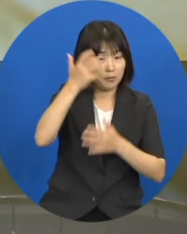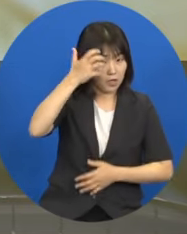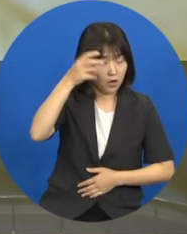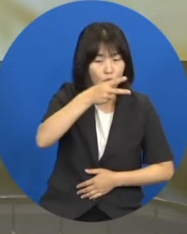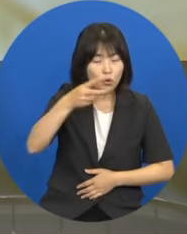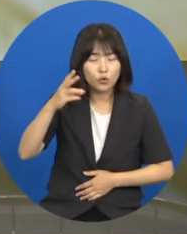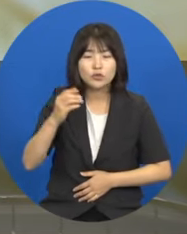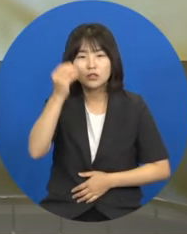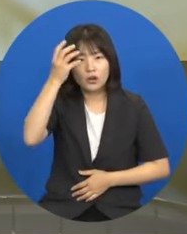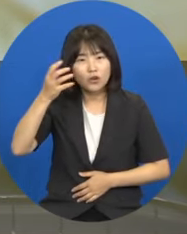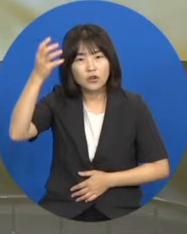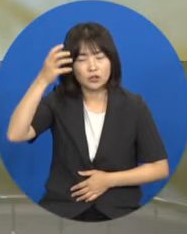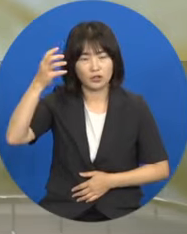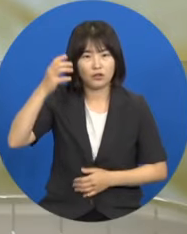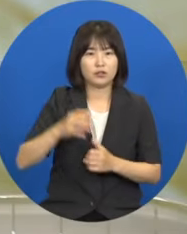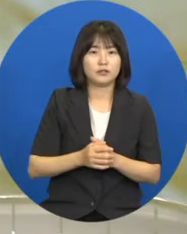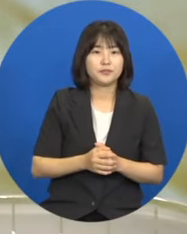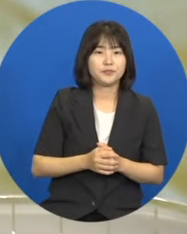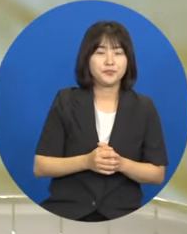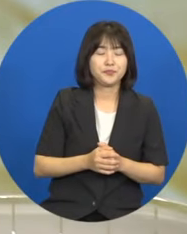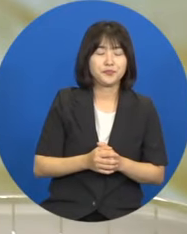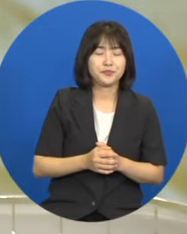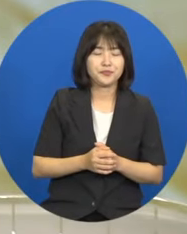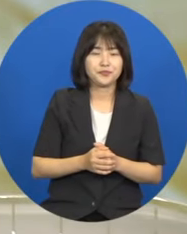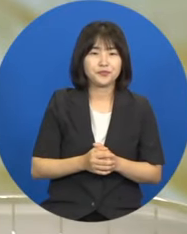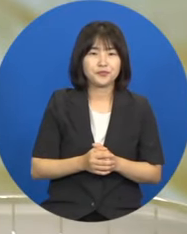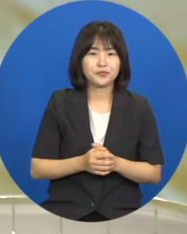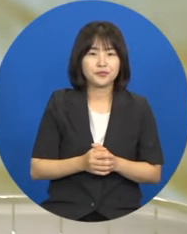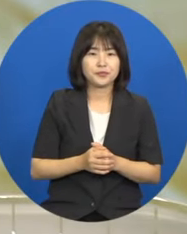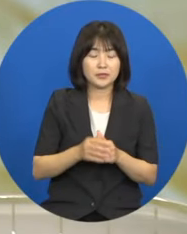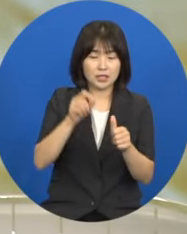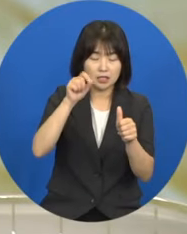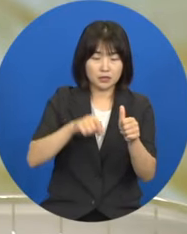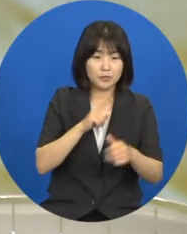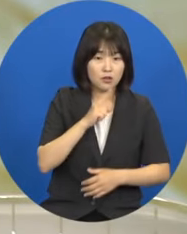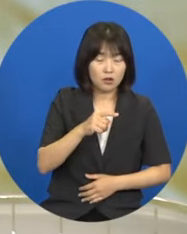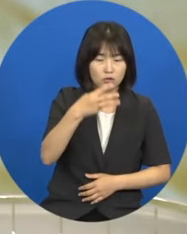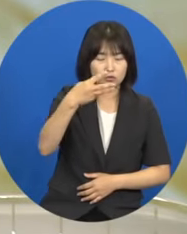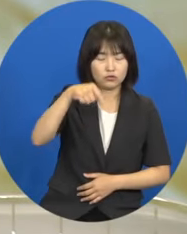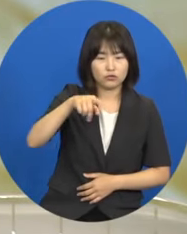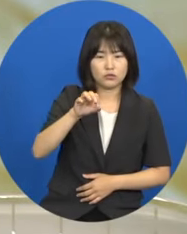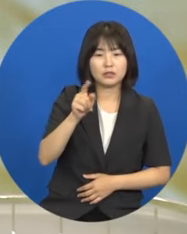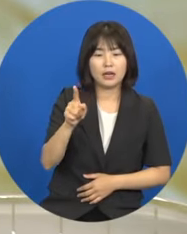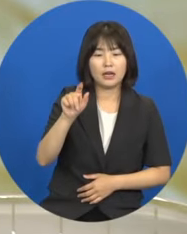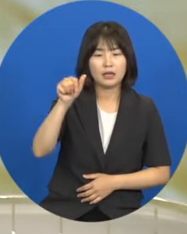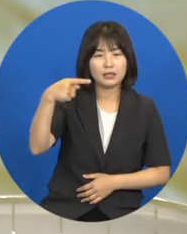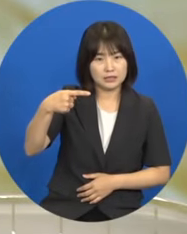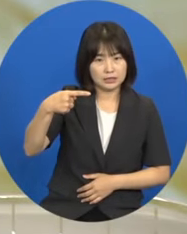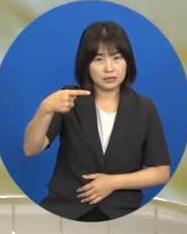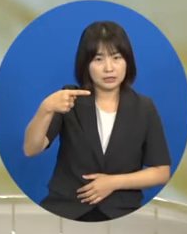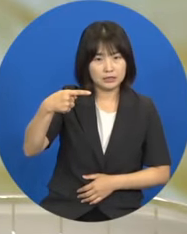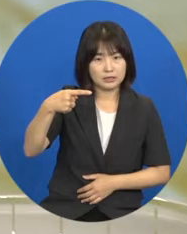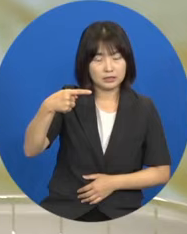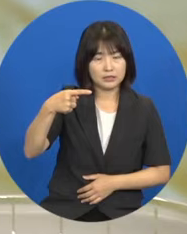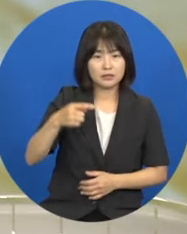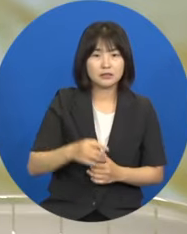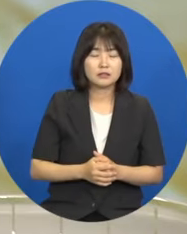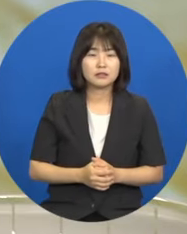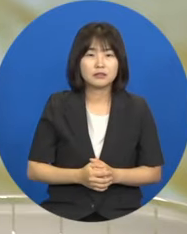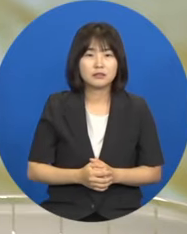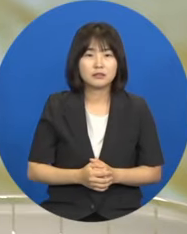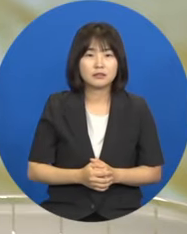의미합니다. 히브리어로 루아흐라고 표기하고 신약 성경의 언어인